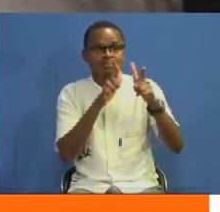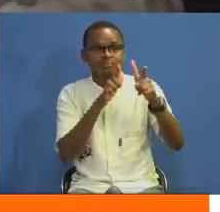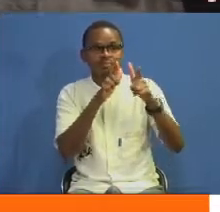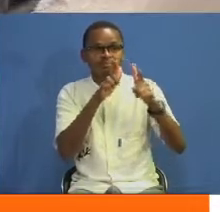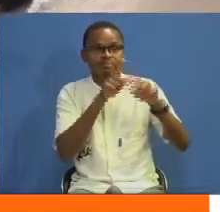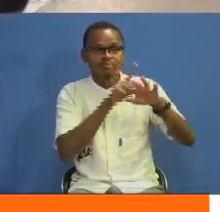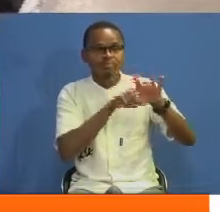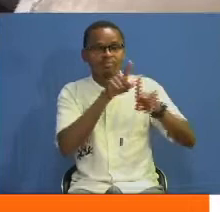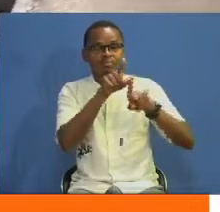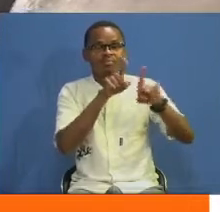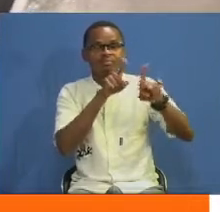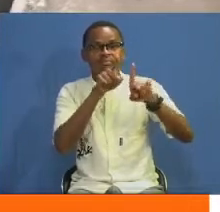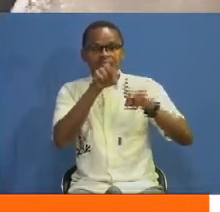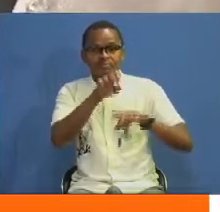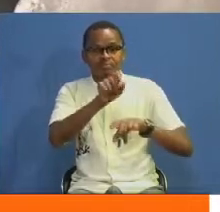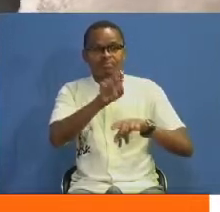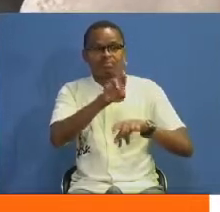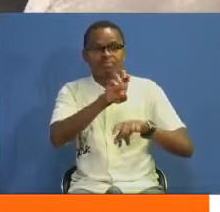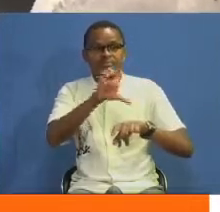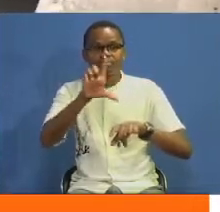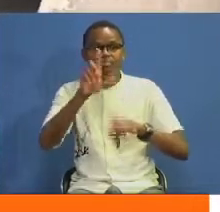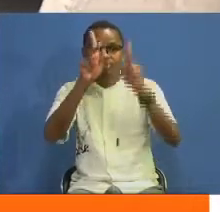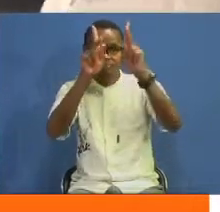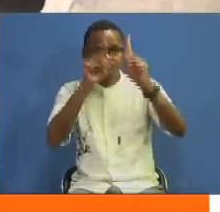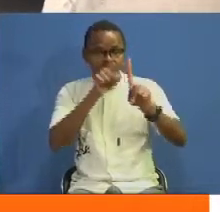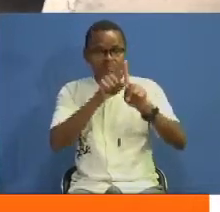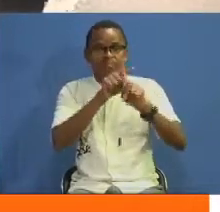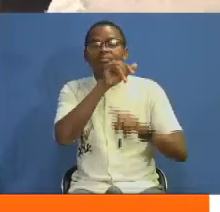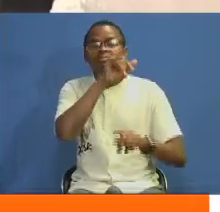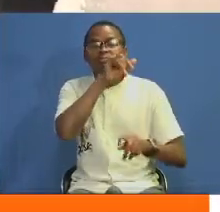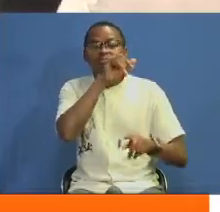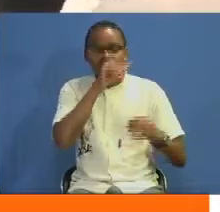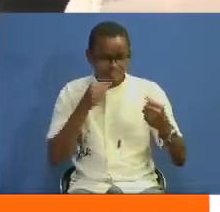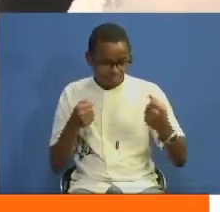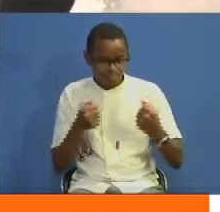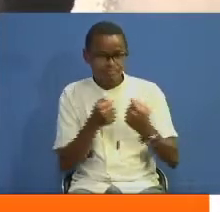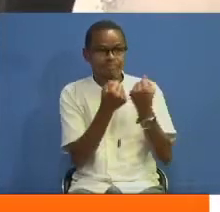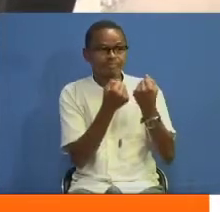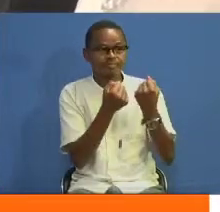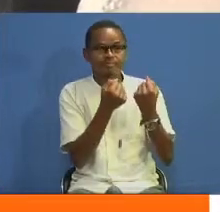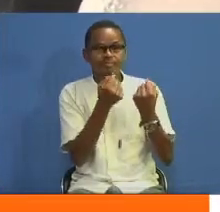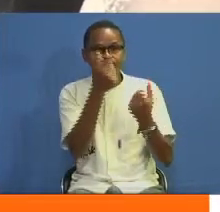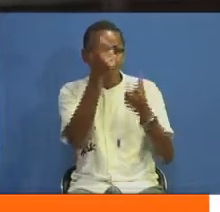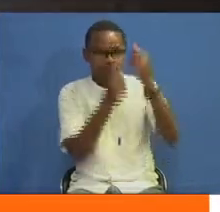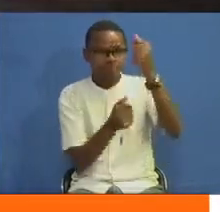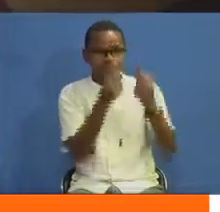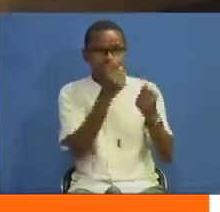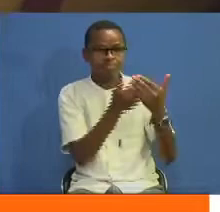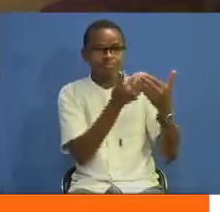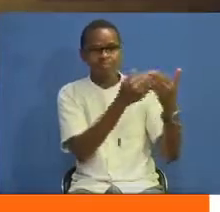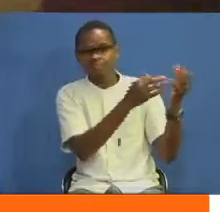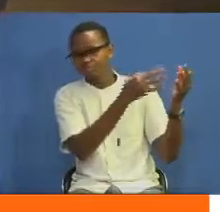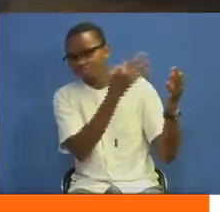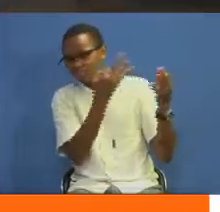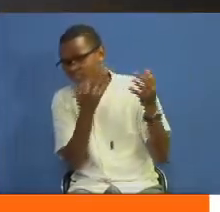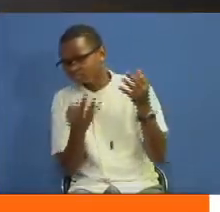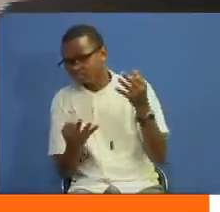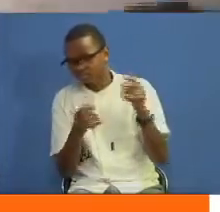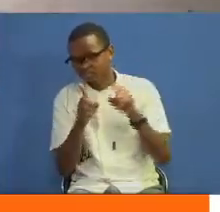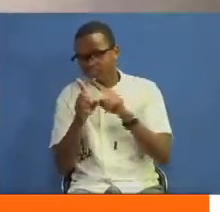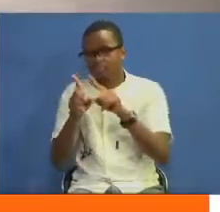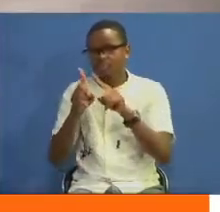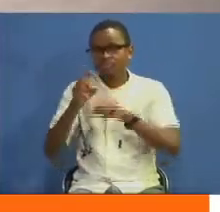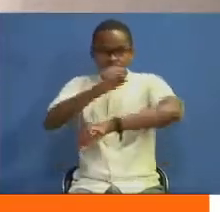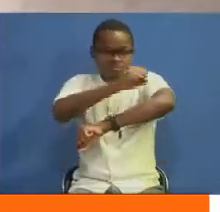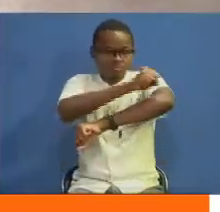lililokuwa likisafirisha petroli kutoka Kisumu kwenda Uganda liliigonga lori la maziwa kabla ya kupotea njia na kuanguka karibu na uzio wa